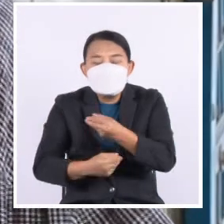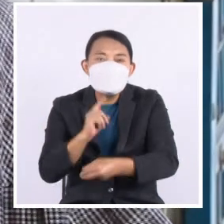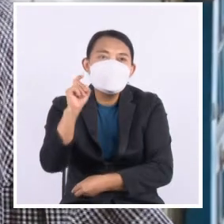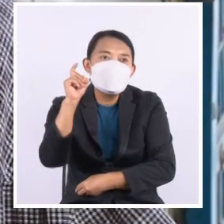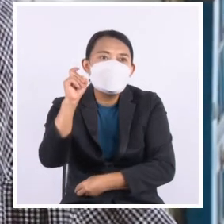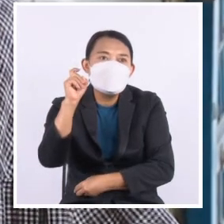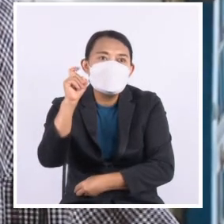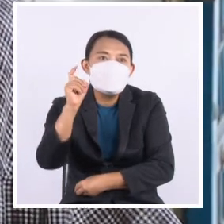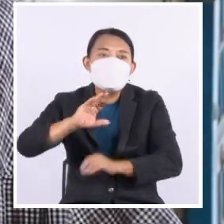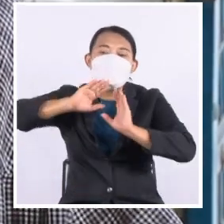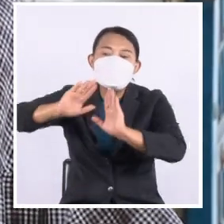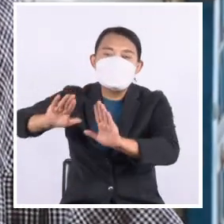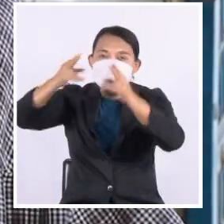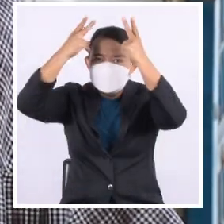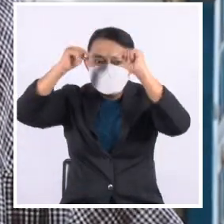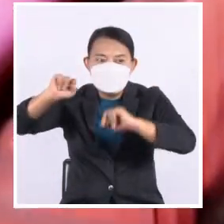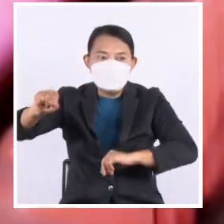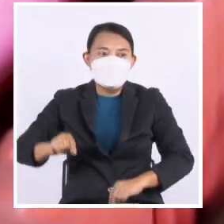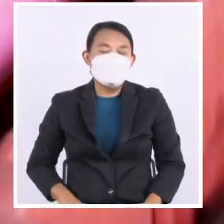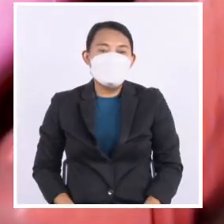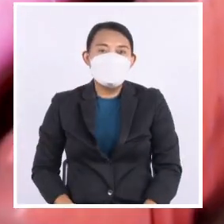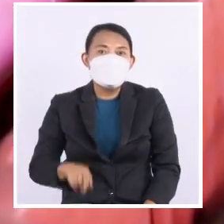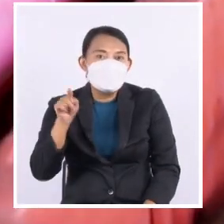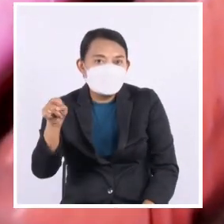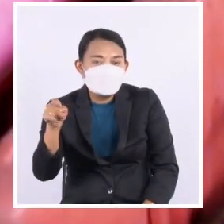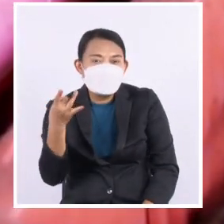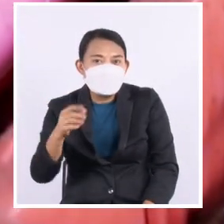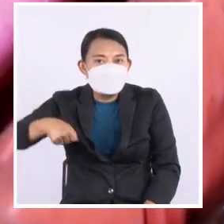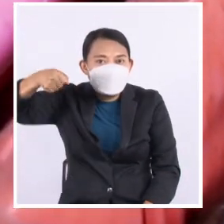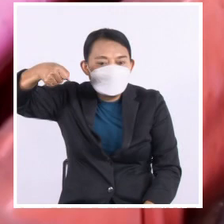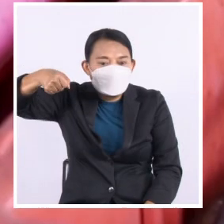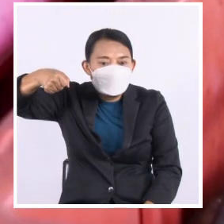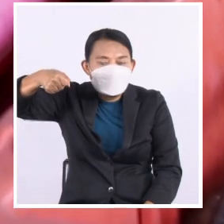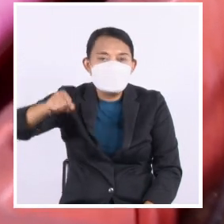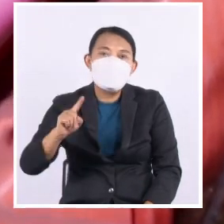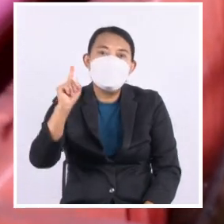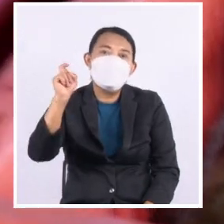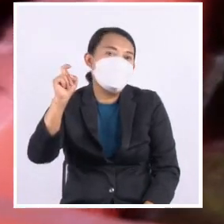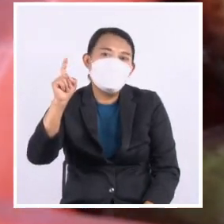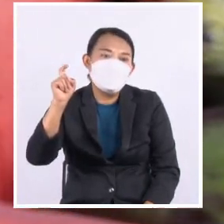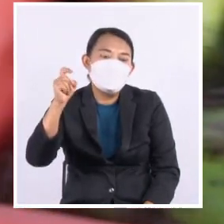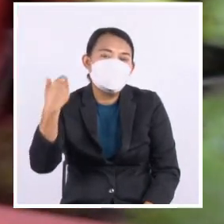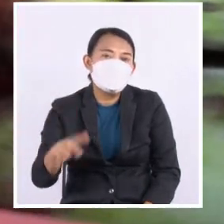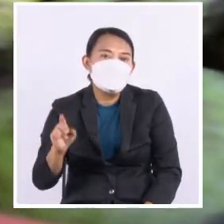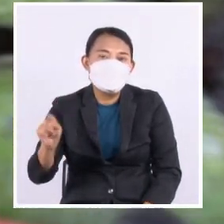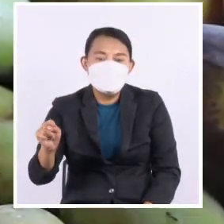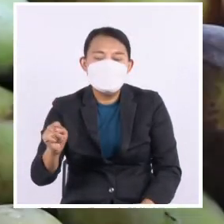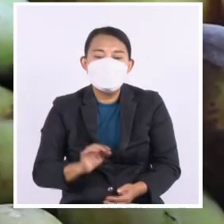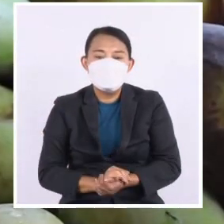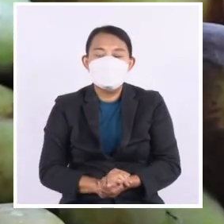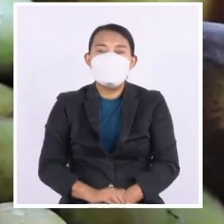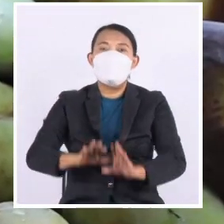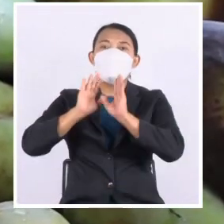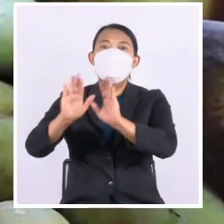ถึงนายกหน่อย อันนี้ที่ถืออยู่เนี่ยไม่ใช่มะเขือม่วงนะคะมะม่วงมันเน่าม ะม่วงเน่าฝากถึงนายกลุงตู่ห